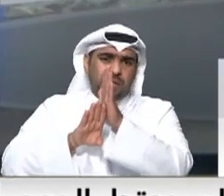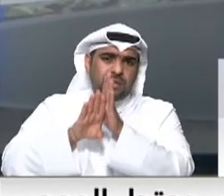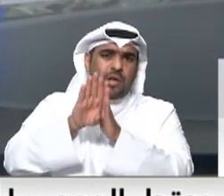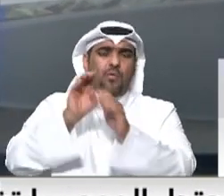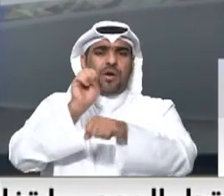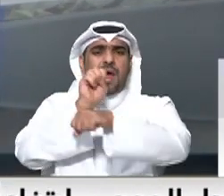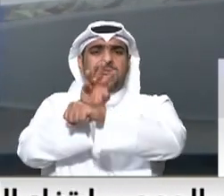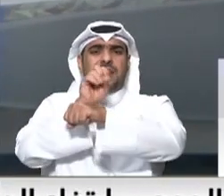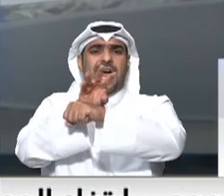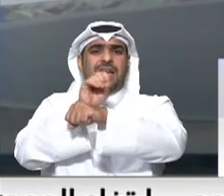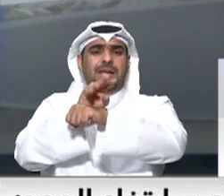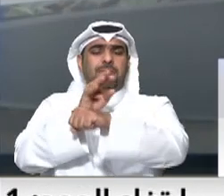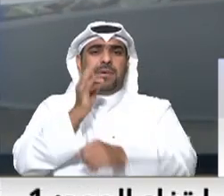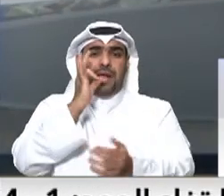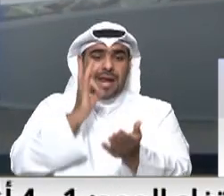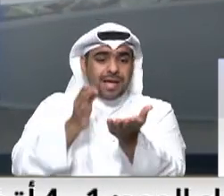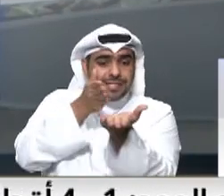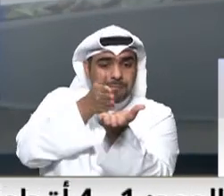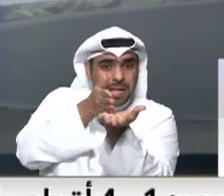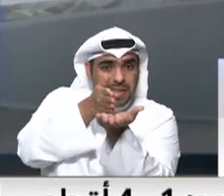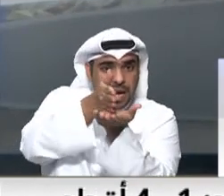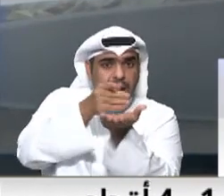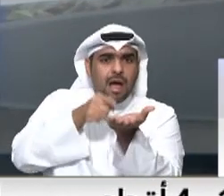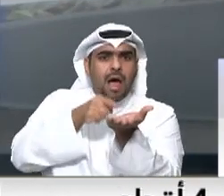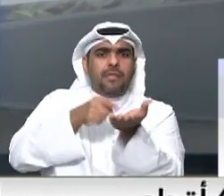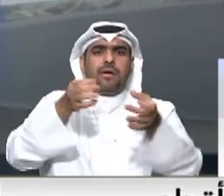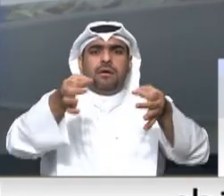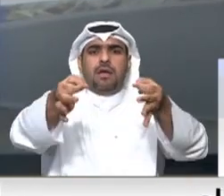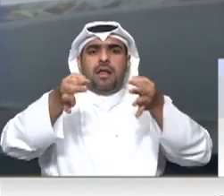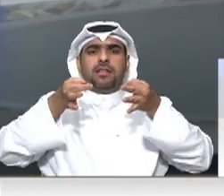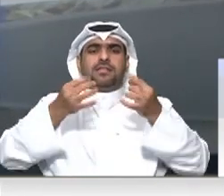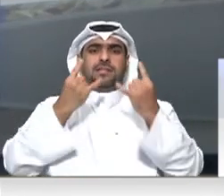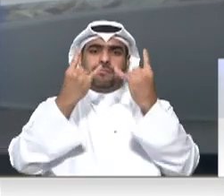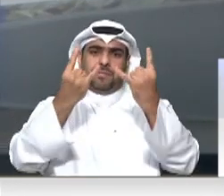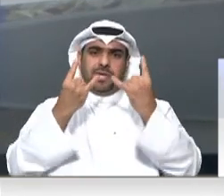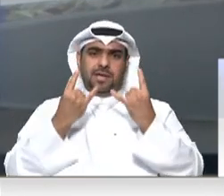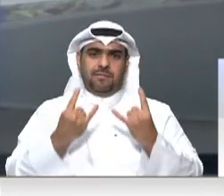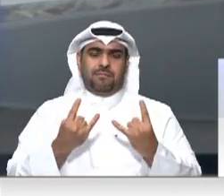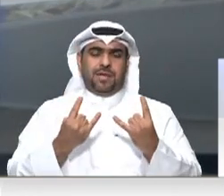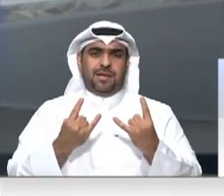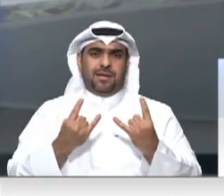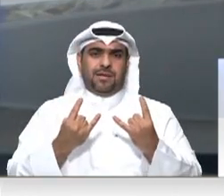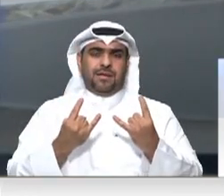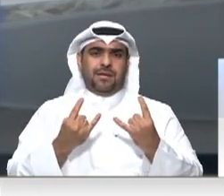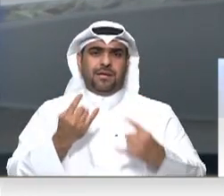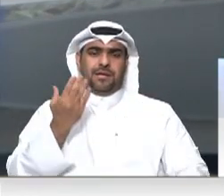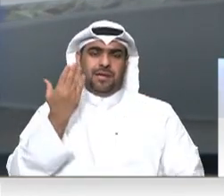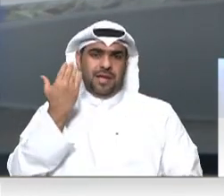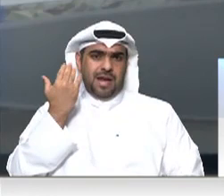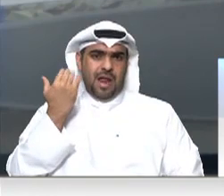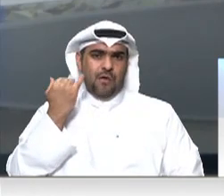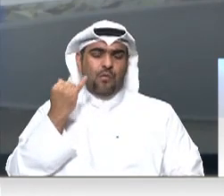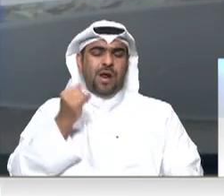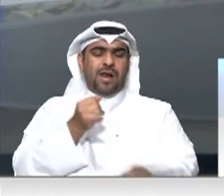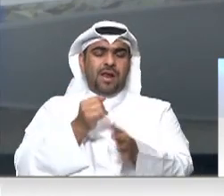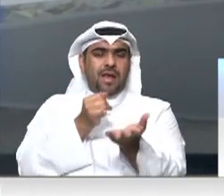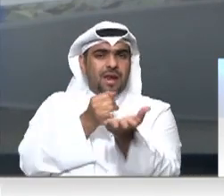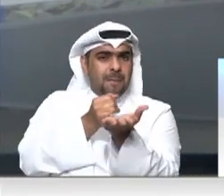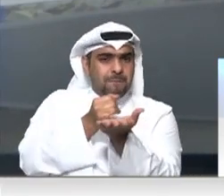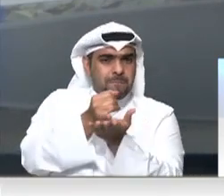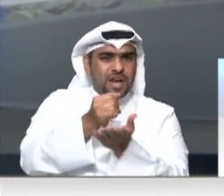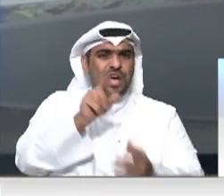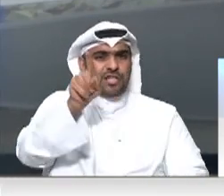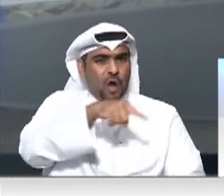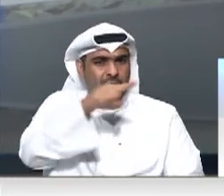بالمتغيرات السياسيه تشمل تعديلات جذريه تعالج الخلل الحادثه في المناهج والاداره ووسائل